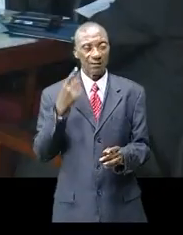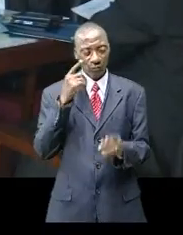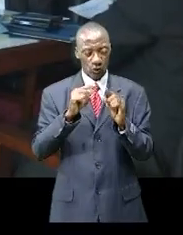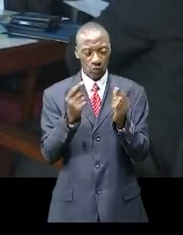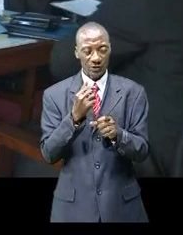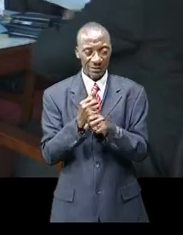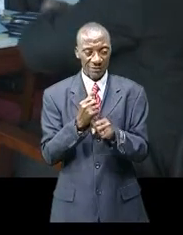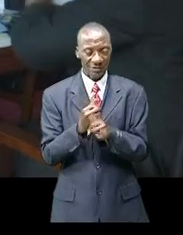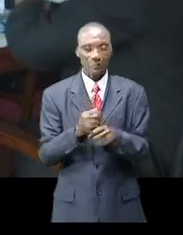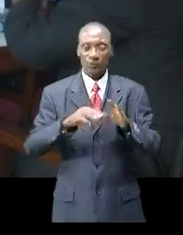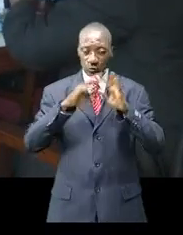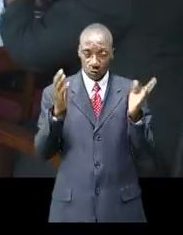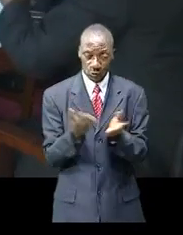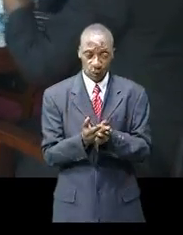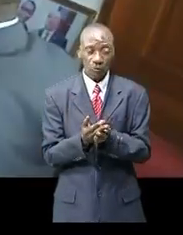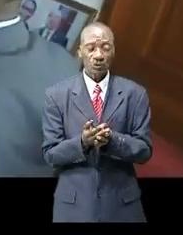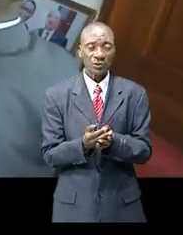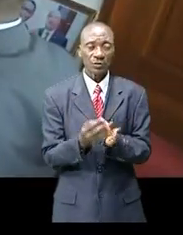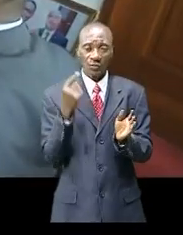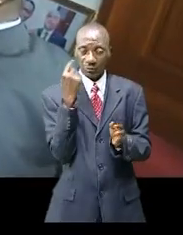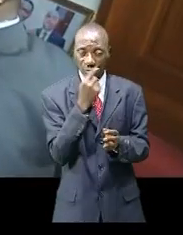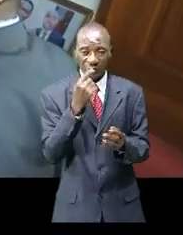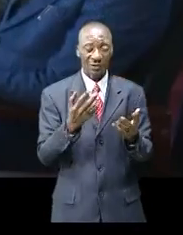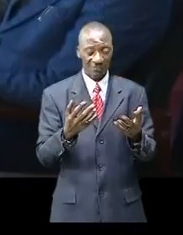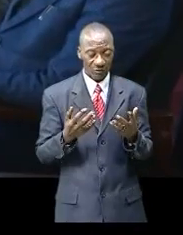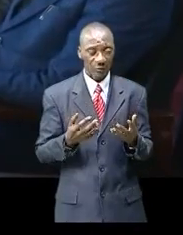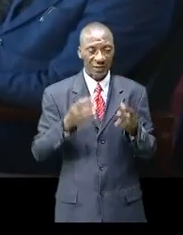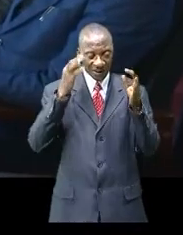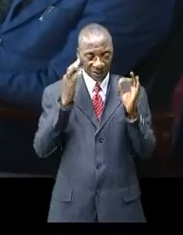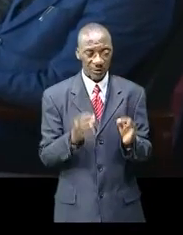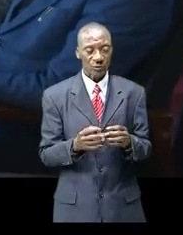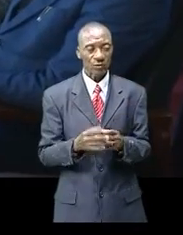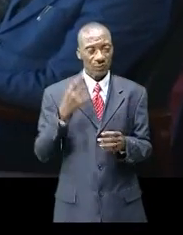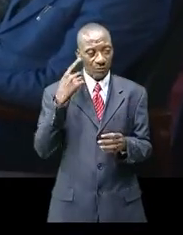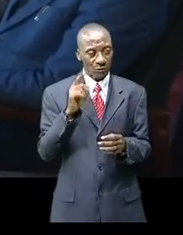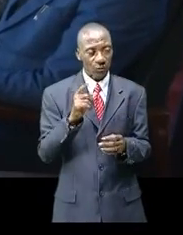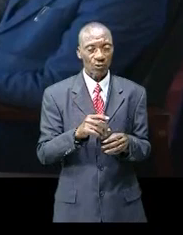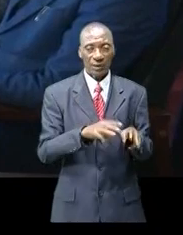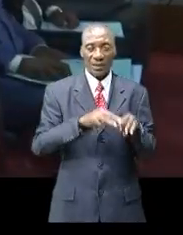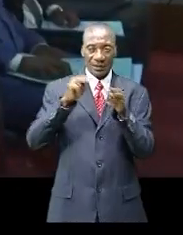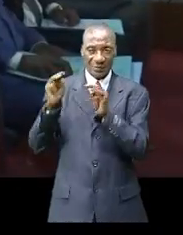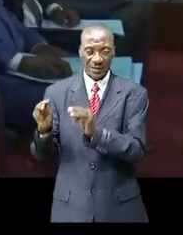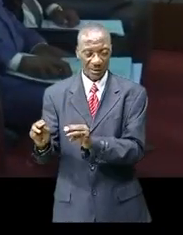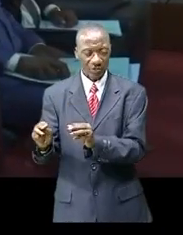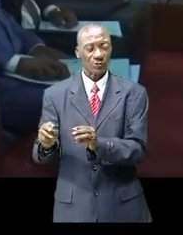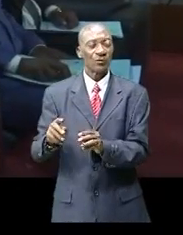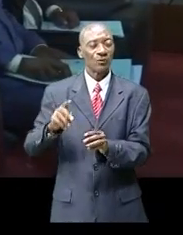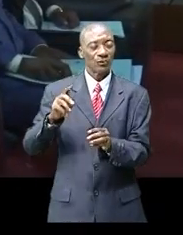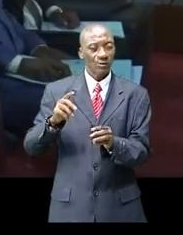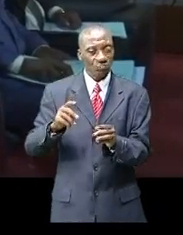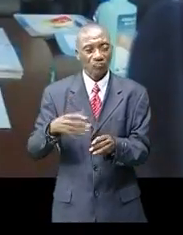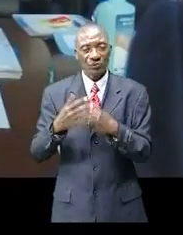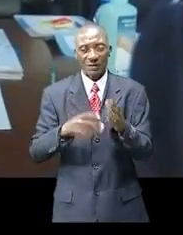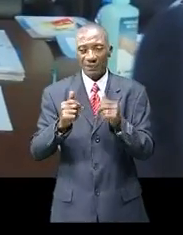Tous ont manifesté ces jours leur volonté et détermination de faire de la migration vers la TNT sur l'ensemble du pays une